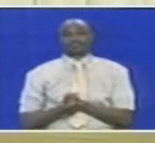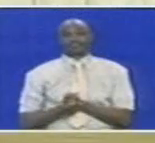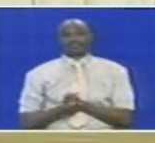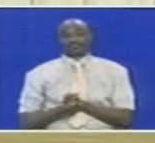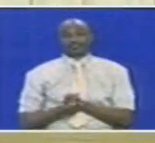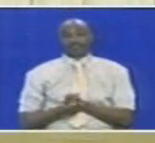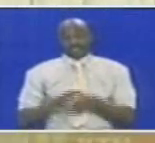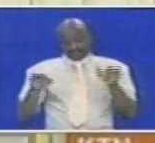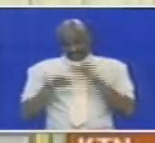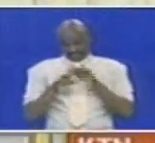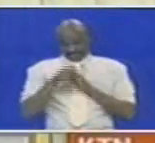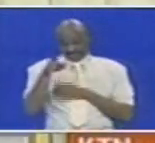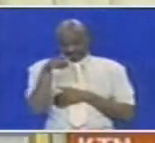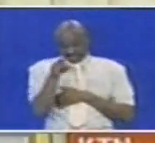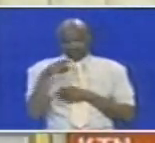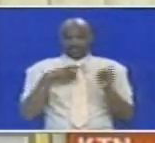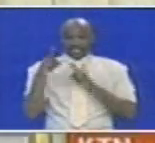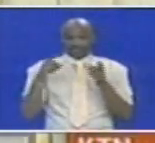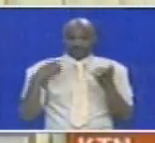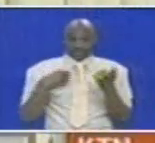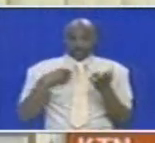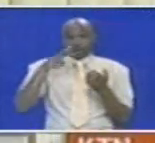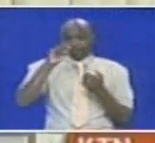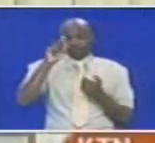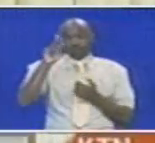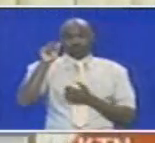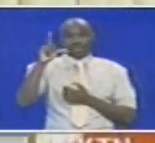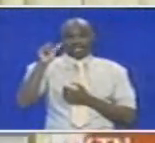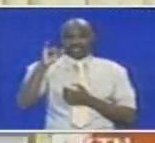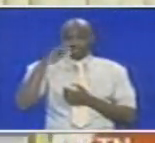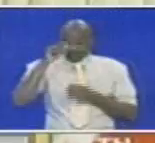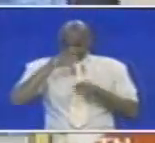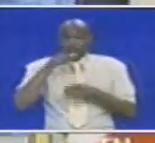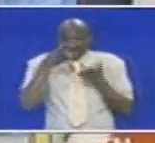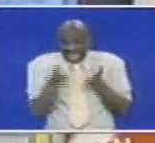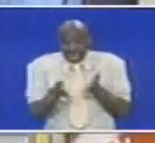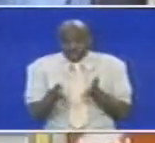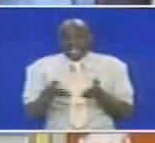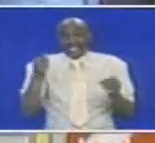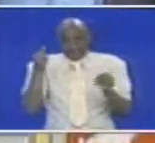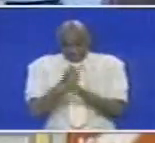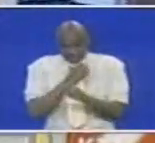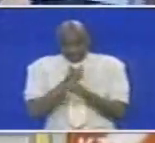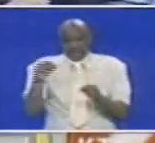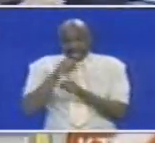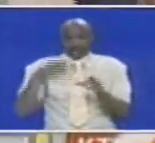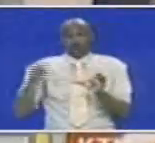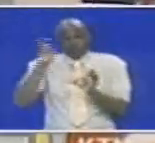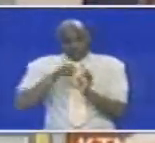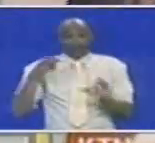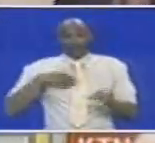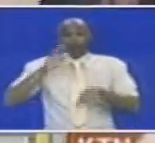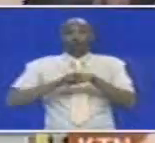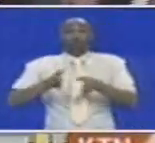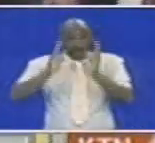Katibu wa kudumu katika Wizara ya Uchukuzi Nduva Muli alitangaza kuwa kuanzia sasa hakuna gari litakaloruhusiwa kubeba abiria